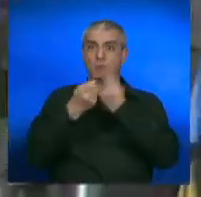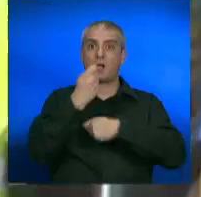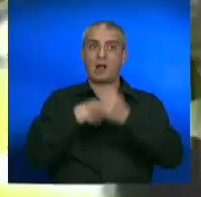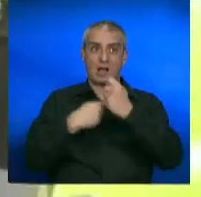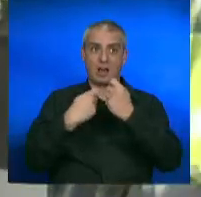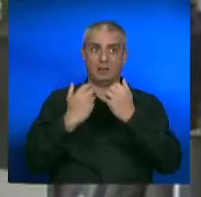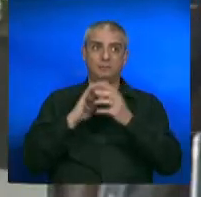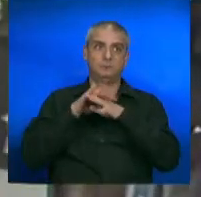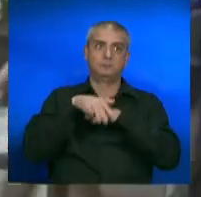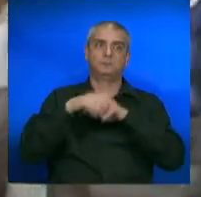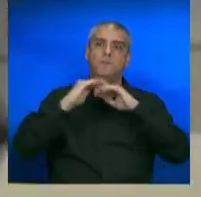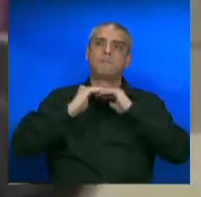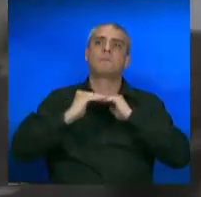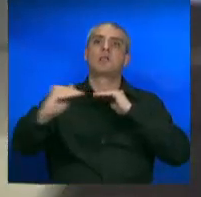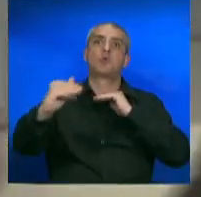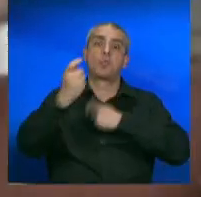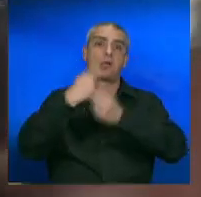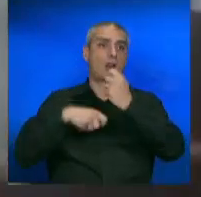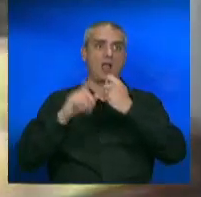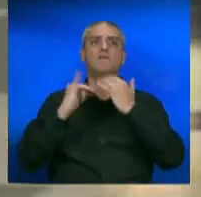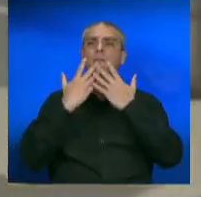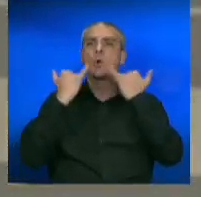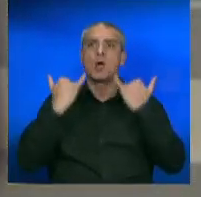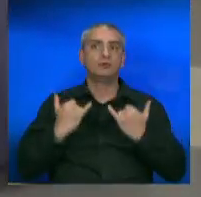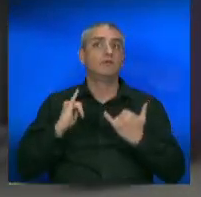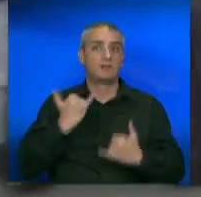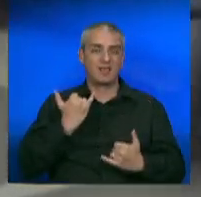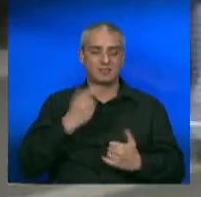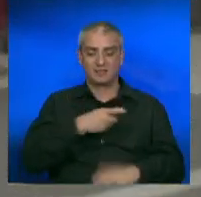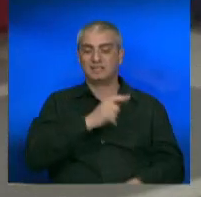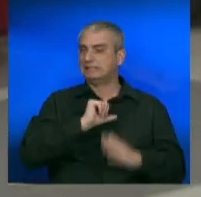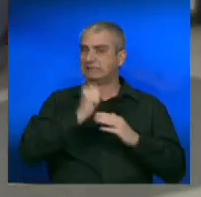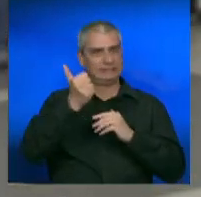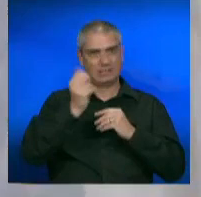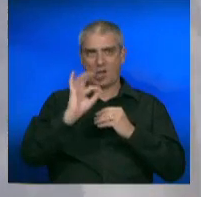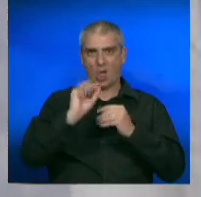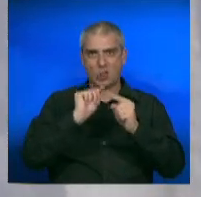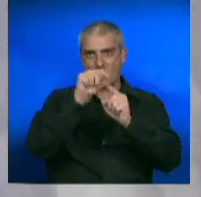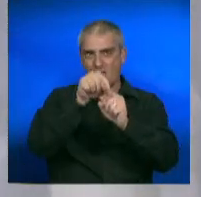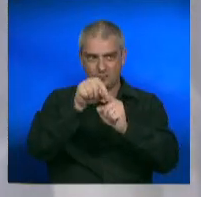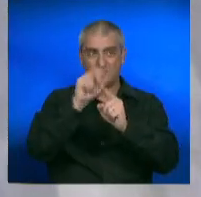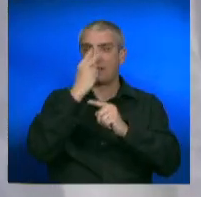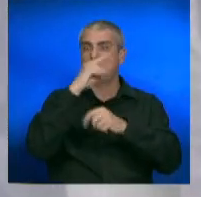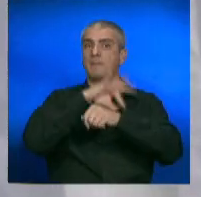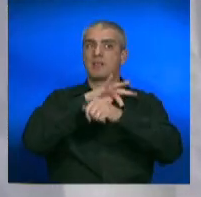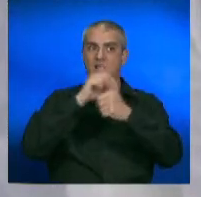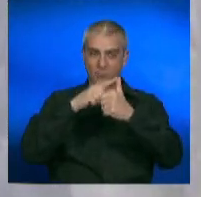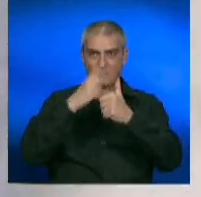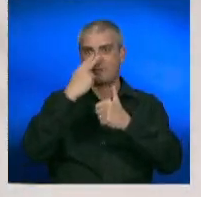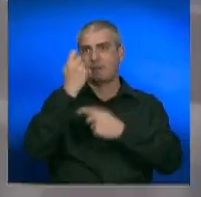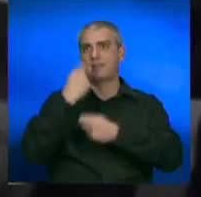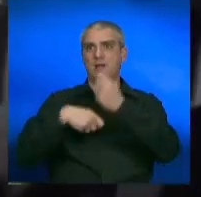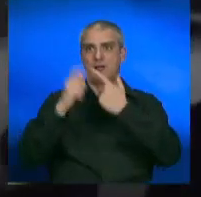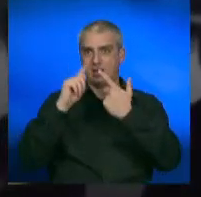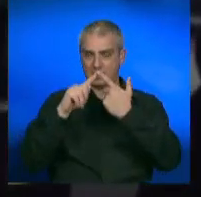התפתח למיתון של ממש. מה שכן ברור עכשיו הוא שהשיא עוד לפנינו. גם מבחינה רפואית, גם מבחינה